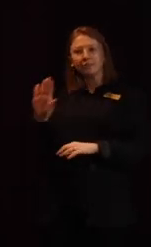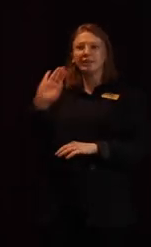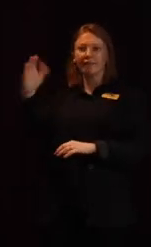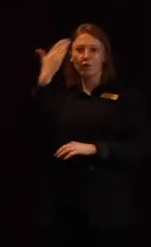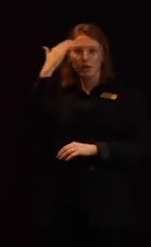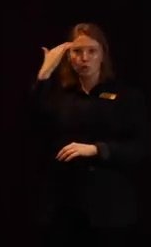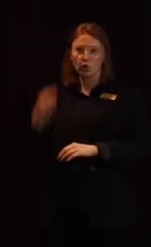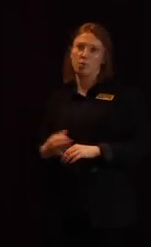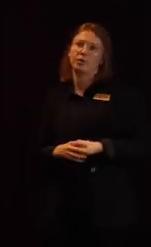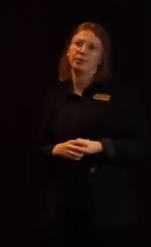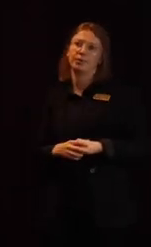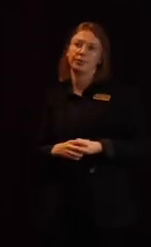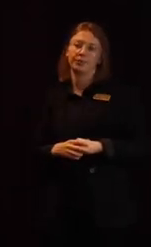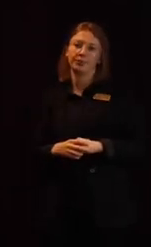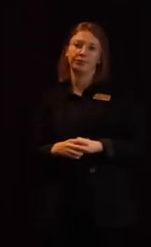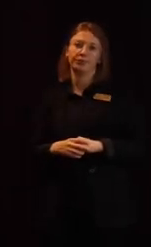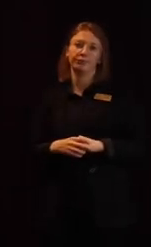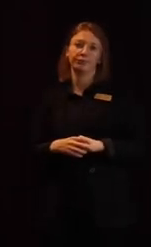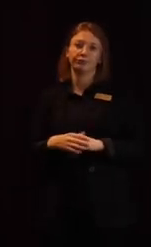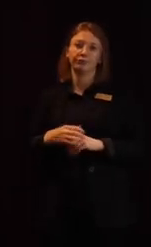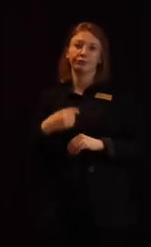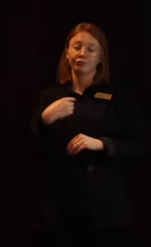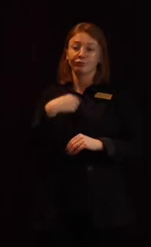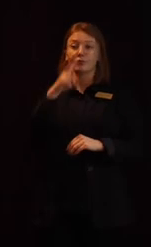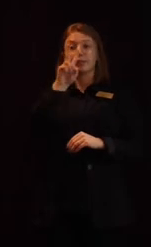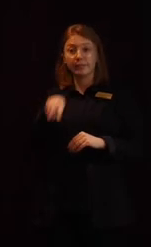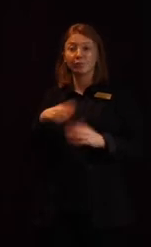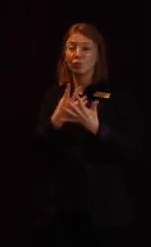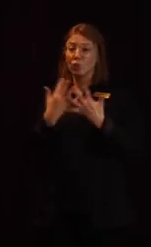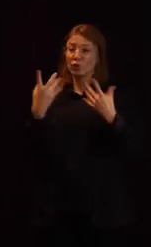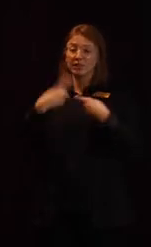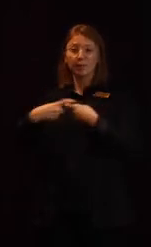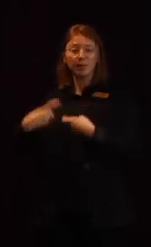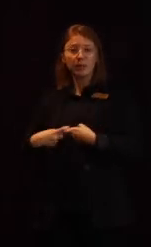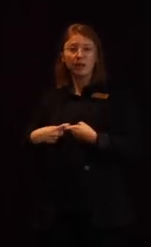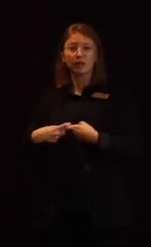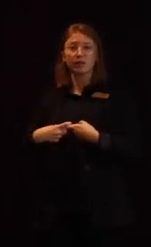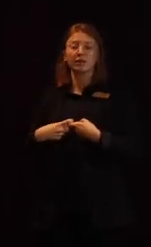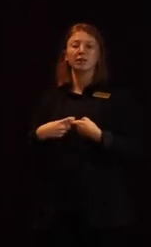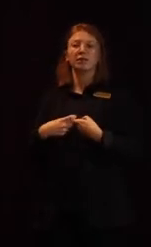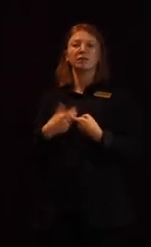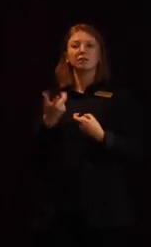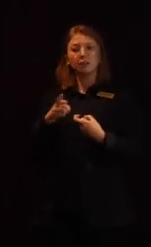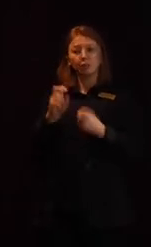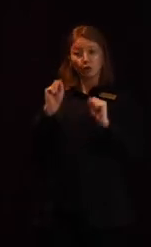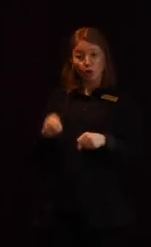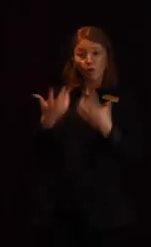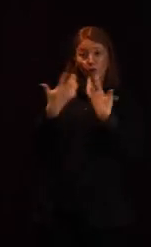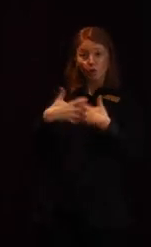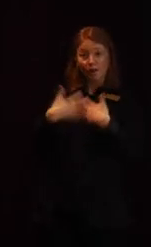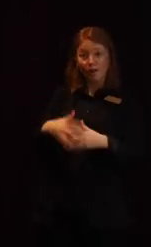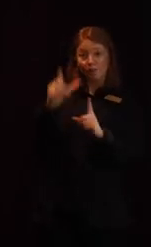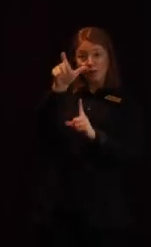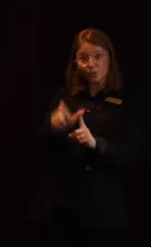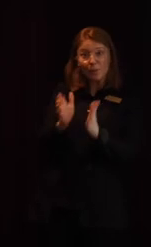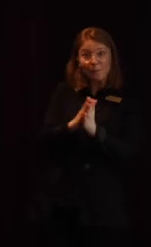jag har sagt i många sammanhang att om man tänker sig att det ska fungera för en person som har en sällsynt diagnos, ja då tror jag att det har goda förutsättningar